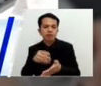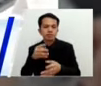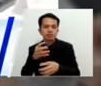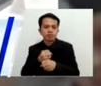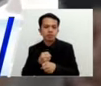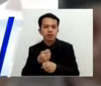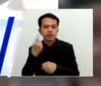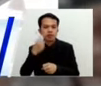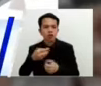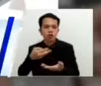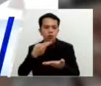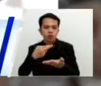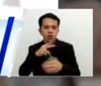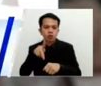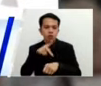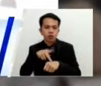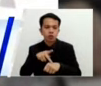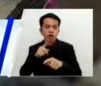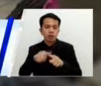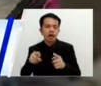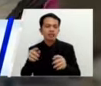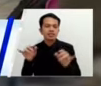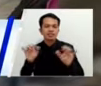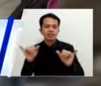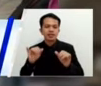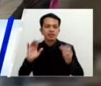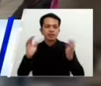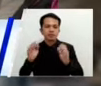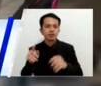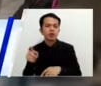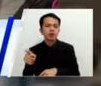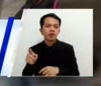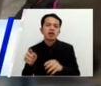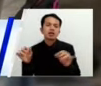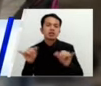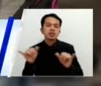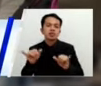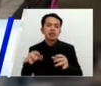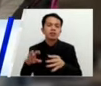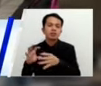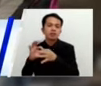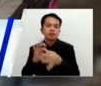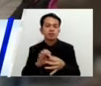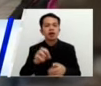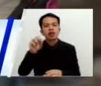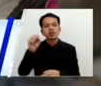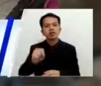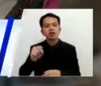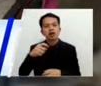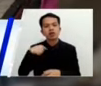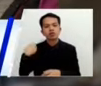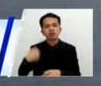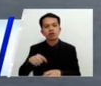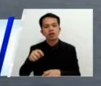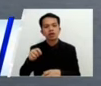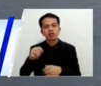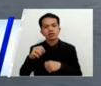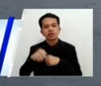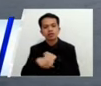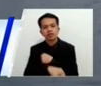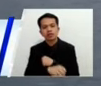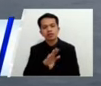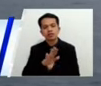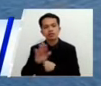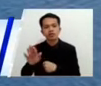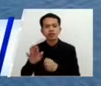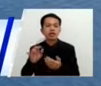pang lumilinaw na pagkakahalintulad ng dalawang bansa. Parehong may bahagi ng South China Sea na pasok sa kanikanilang exclusive economic zone na inaangkin